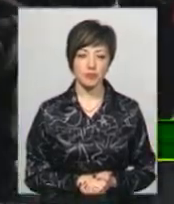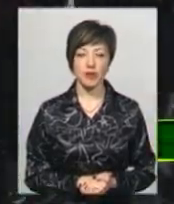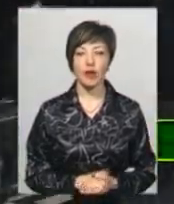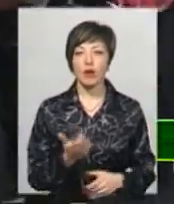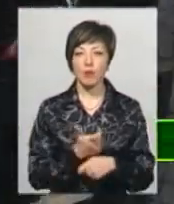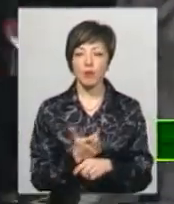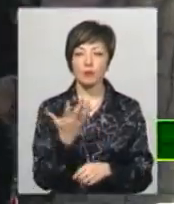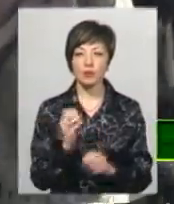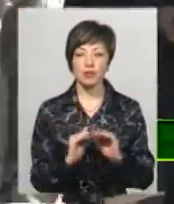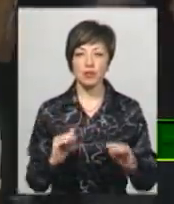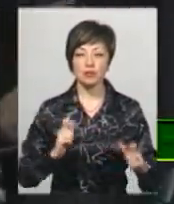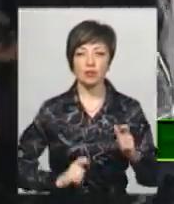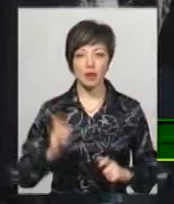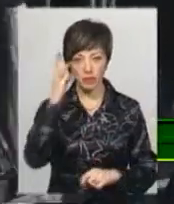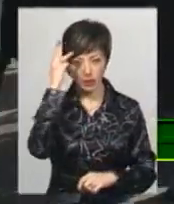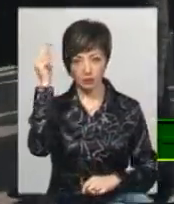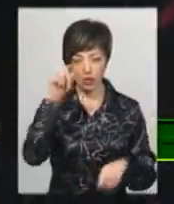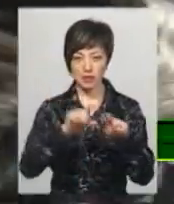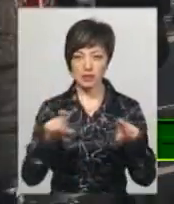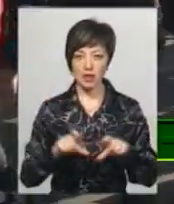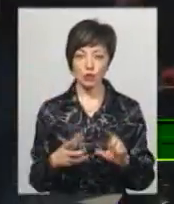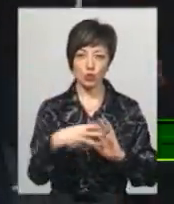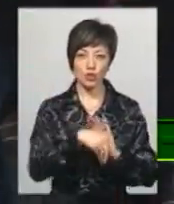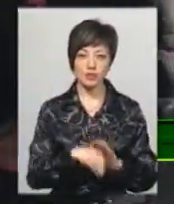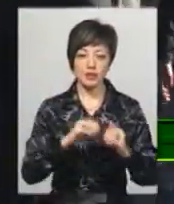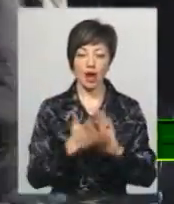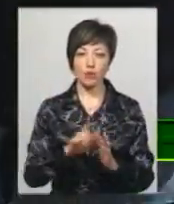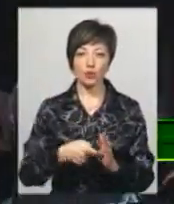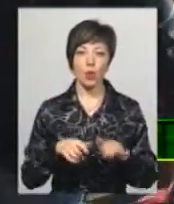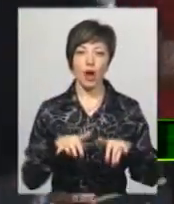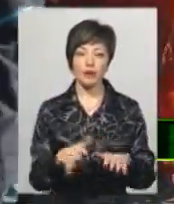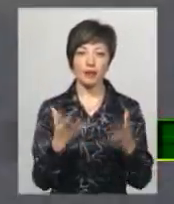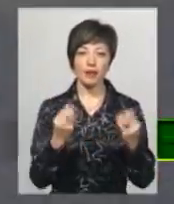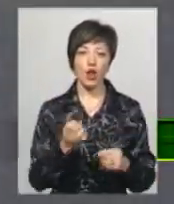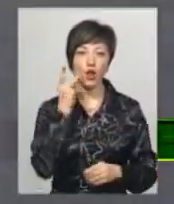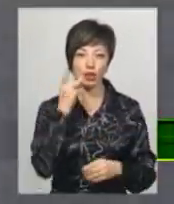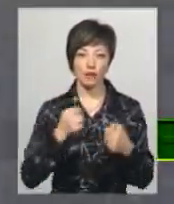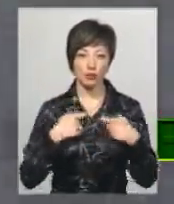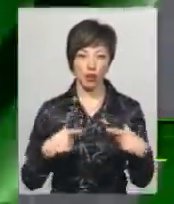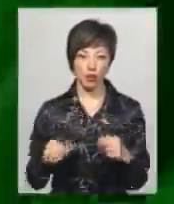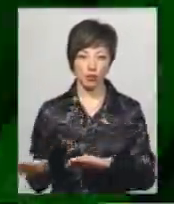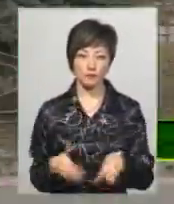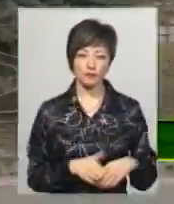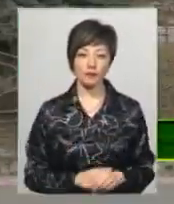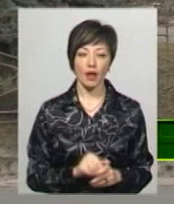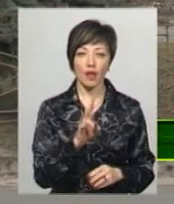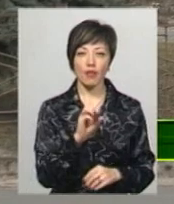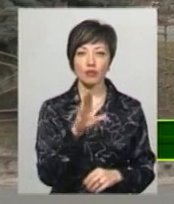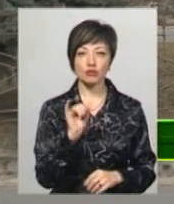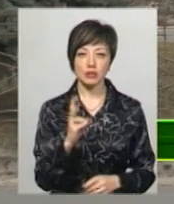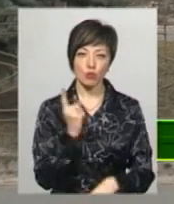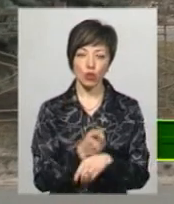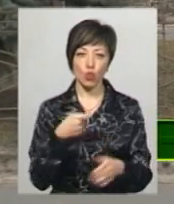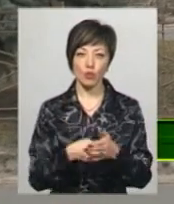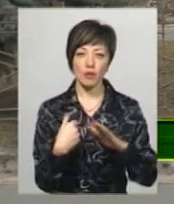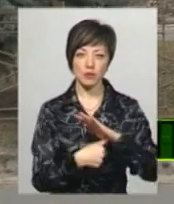Понад 500 учнів та студентів хмельницьких навчальних закладів долучились до загальноміської акції «День рожевої сорочки». У Нетішині заборонили